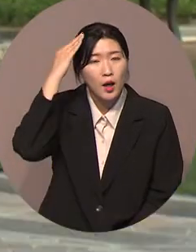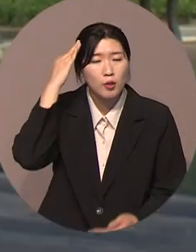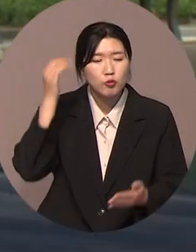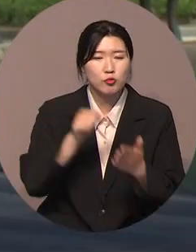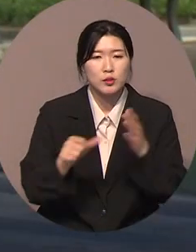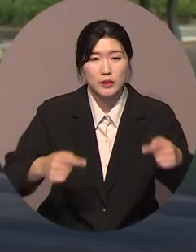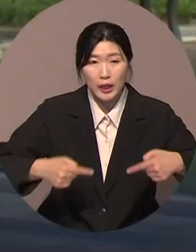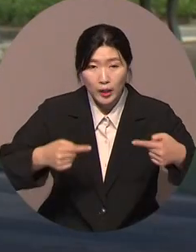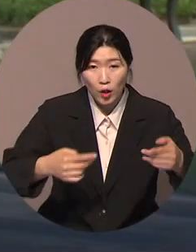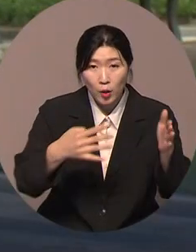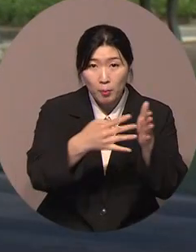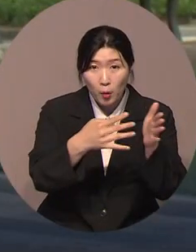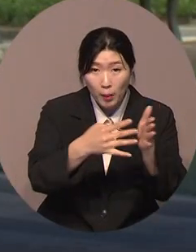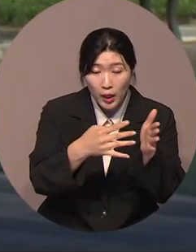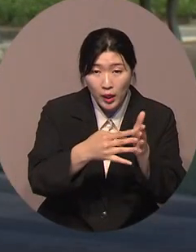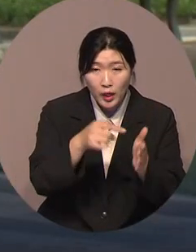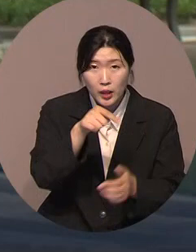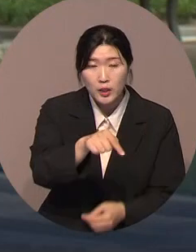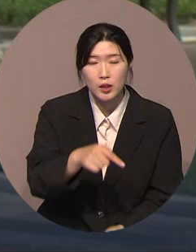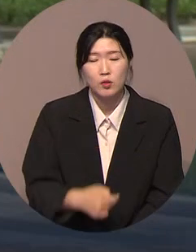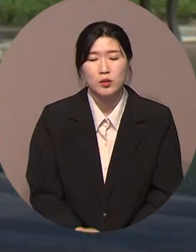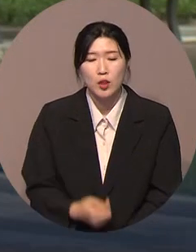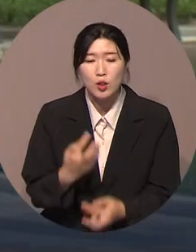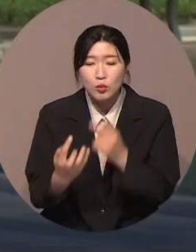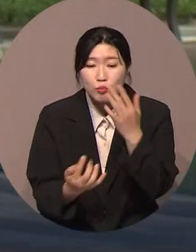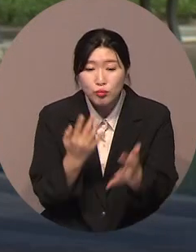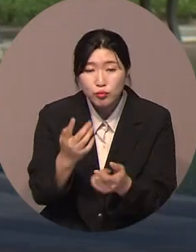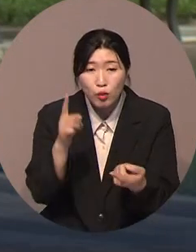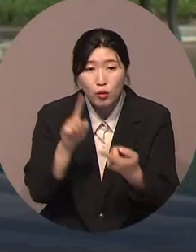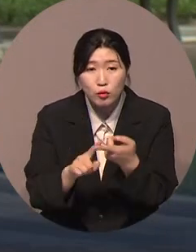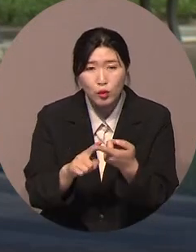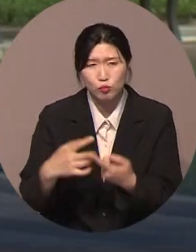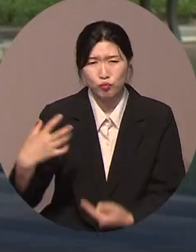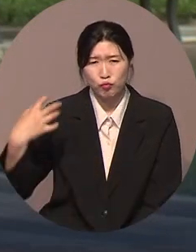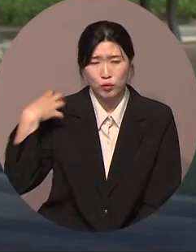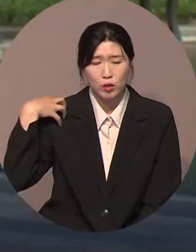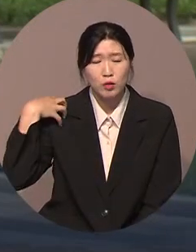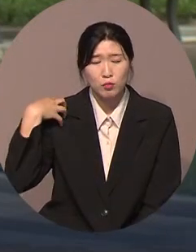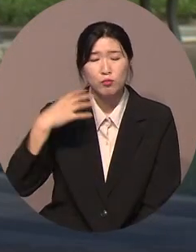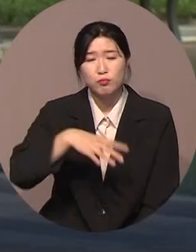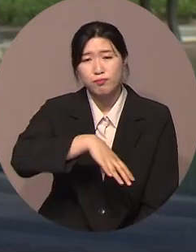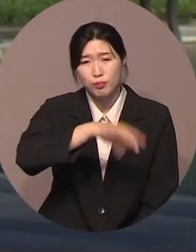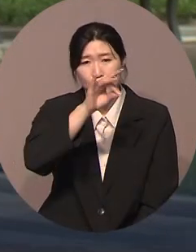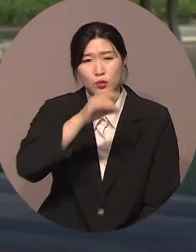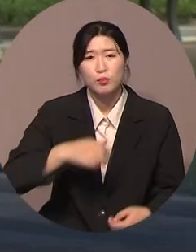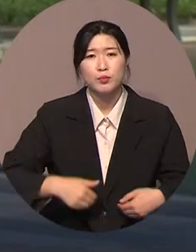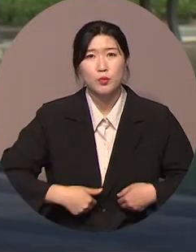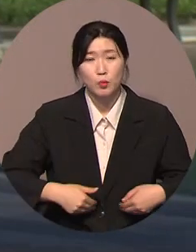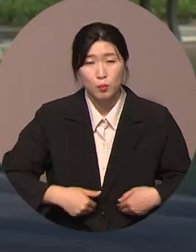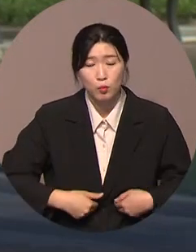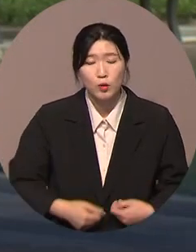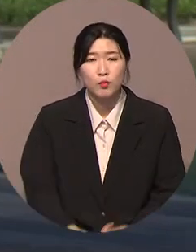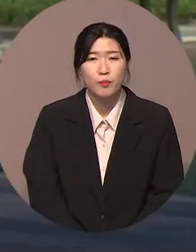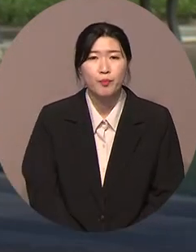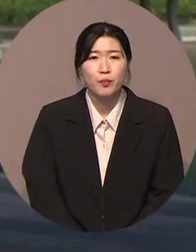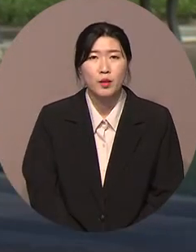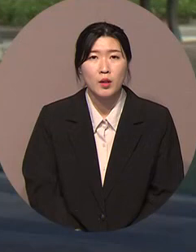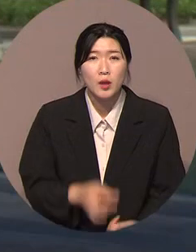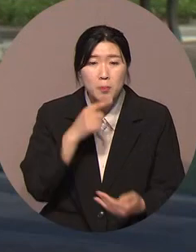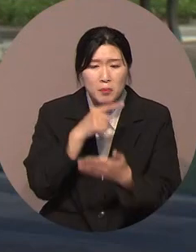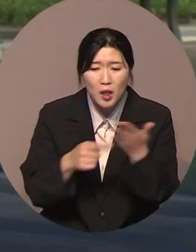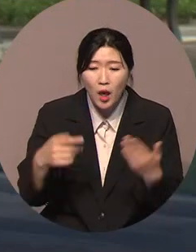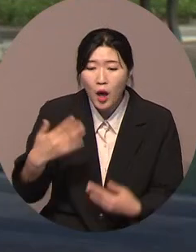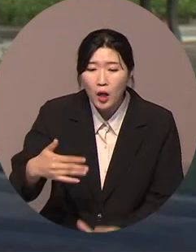한국타이어라는 그 법인과 사주가 무한의 사회적 책임을 다하는 자세를 견지하는 것이